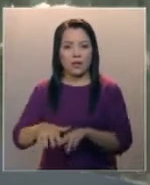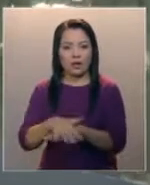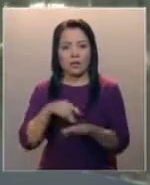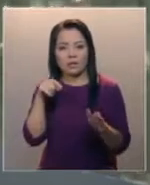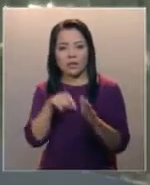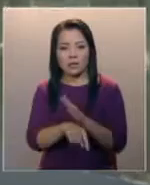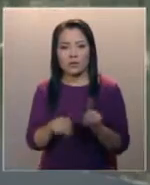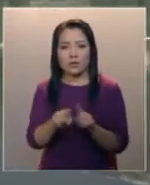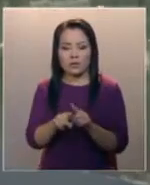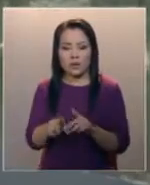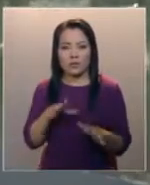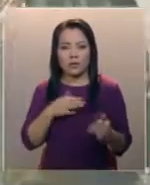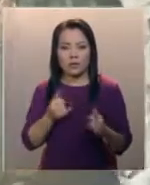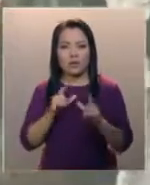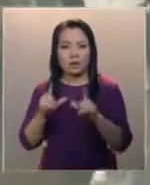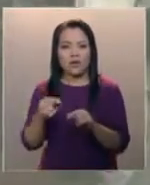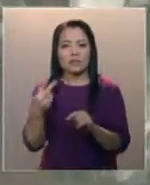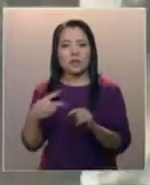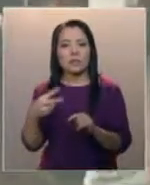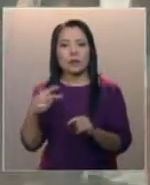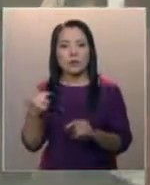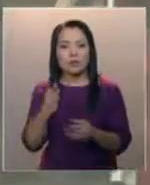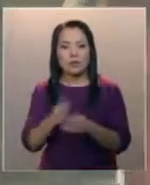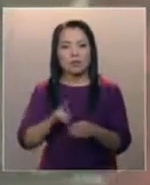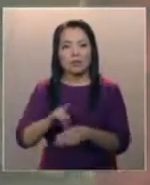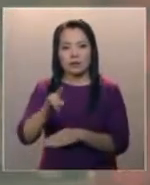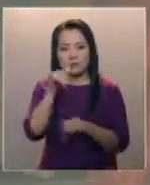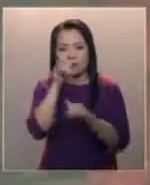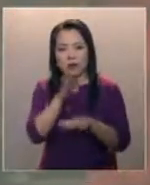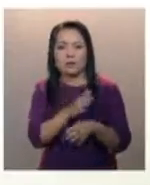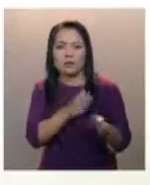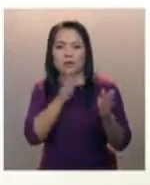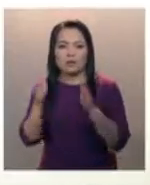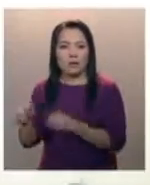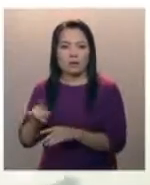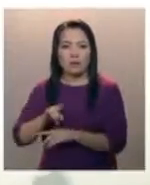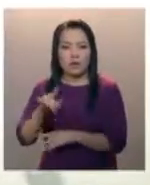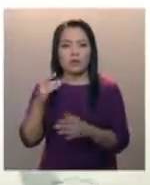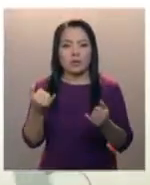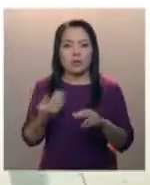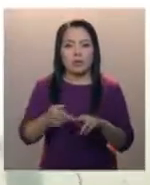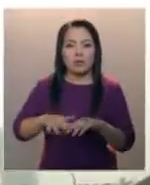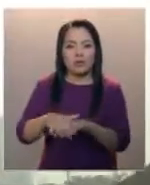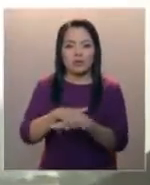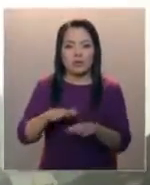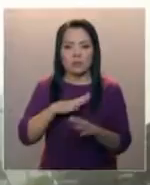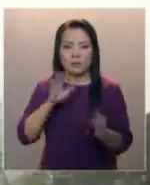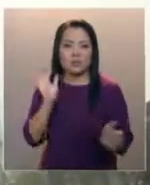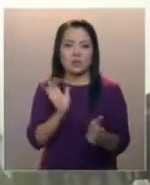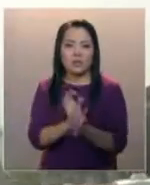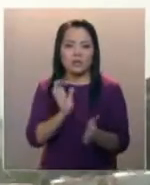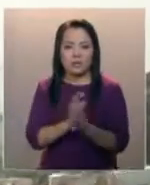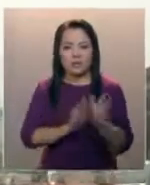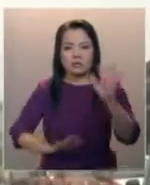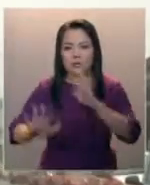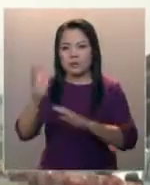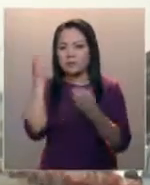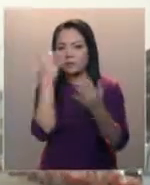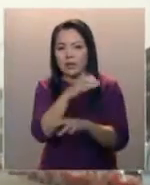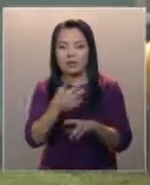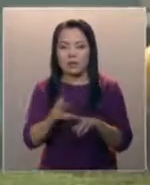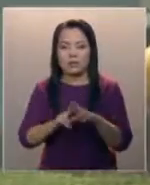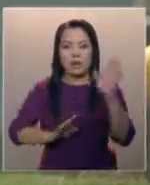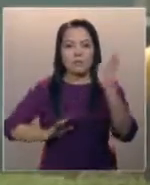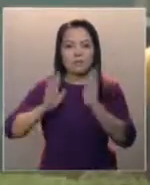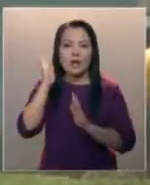халықаралық бағыттарында қатынайтын 21 ұшақ әуеге көтеріле алмады. Ауаның ластанғаны сондай бір шақырым қашықтықтың өзі көрінбейді.